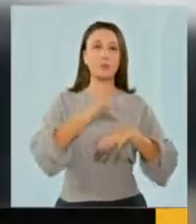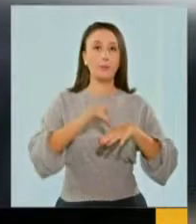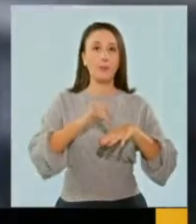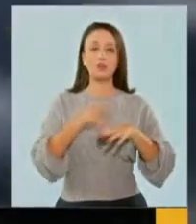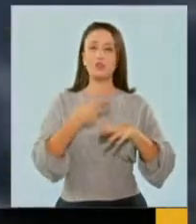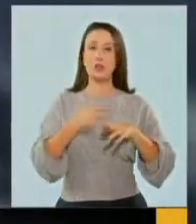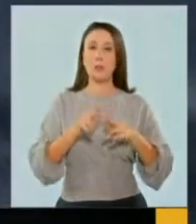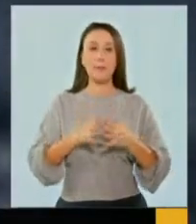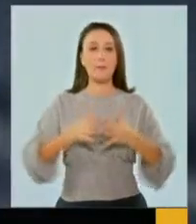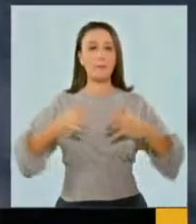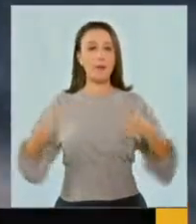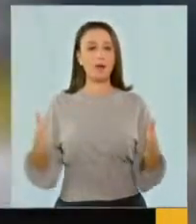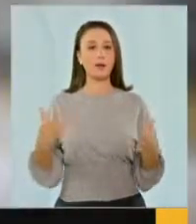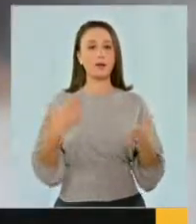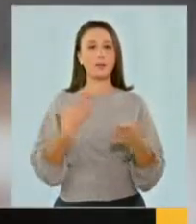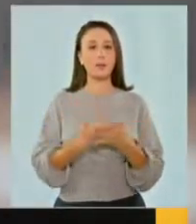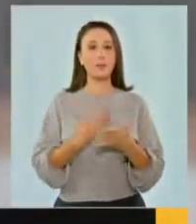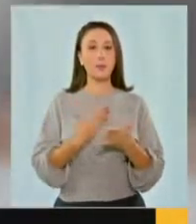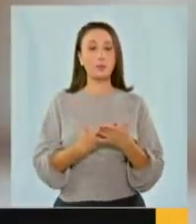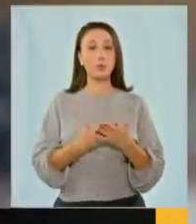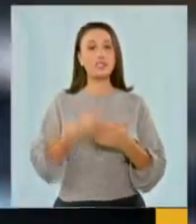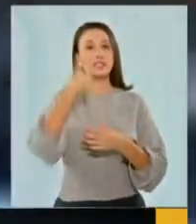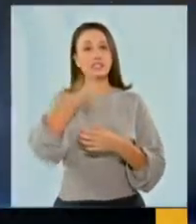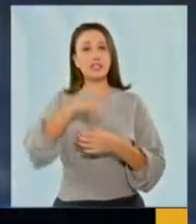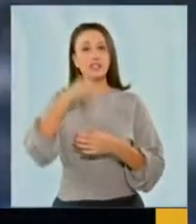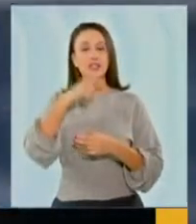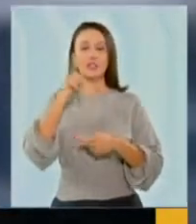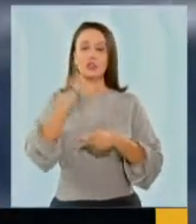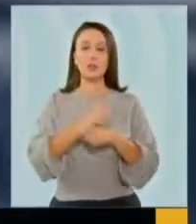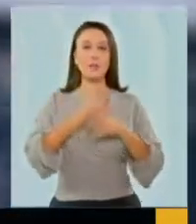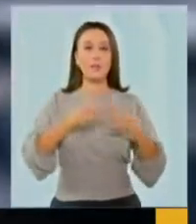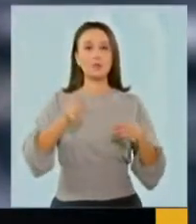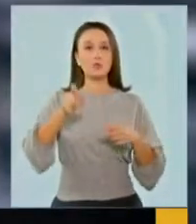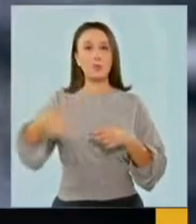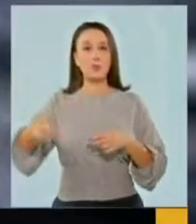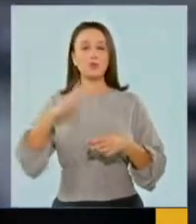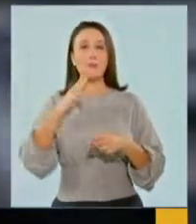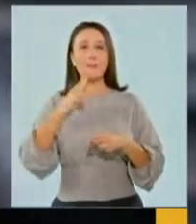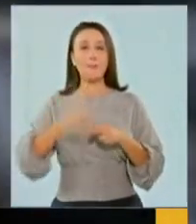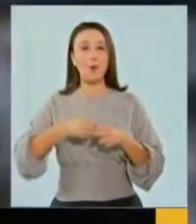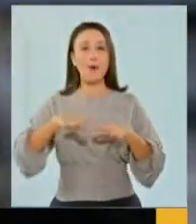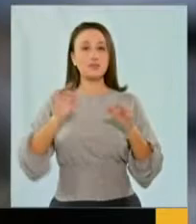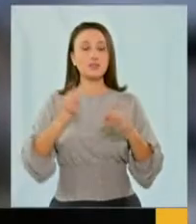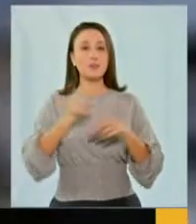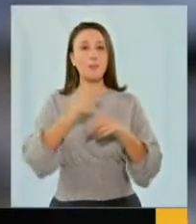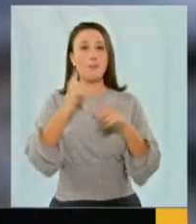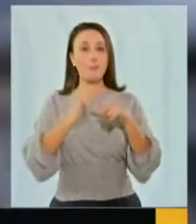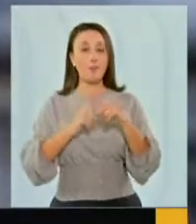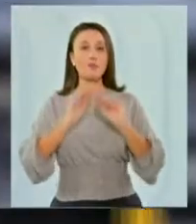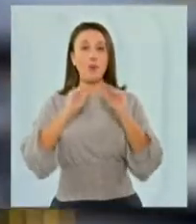în condițiile în care zilnic tot mai mulți pacienți depistați pozitiv ajung la ei mult prea târziu.